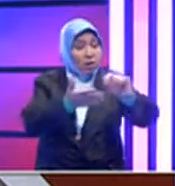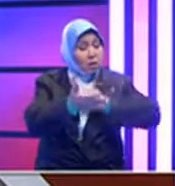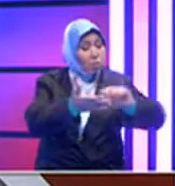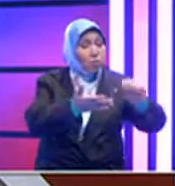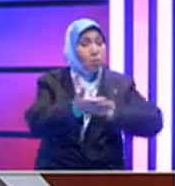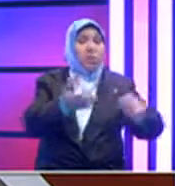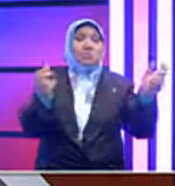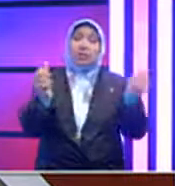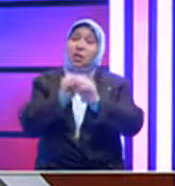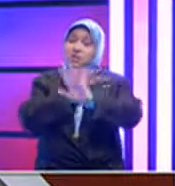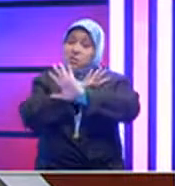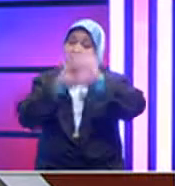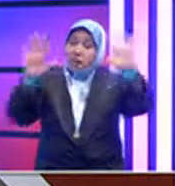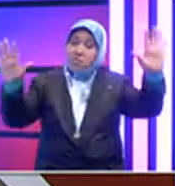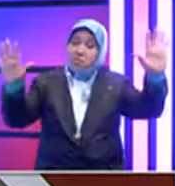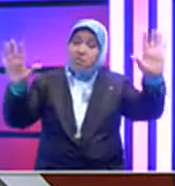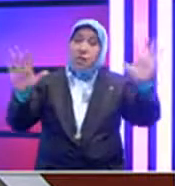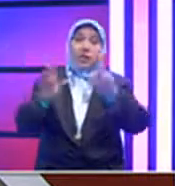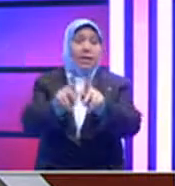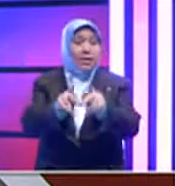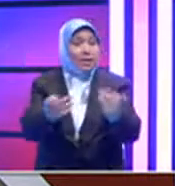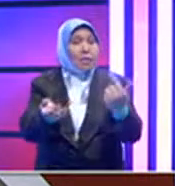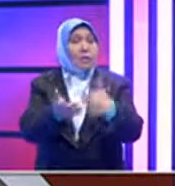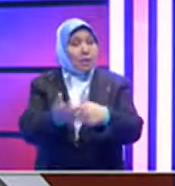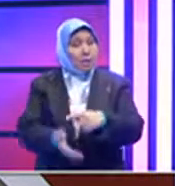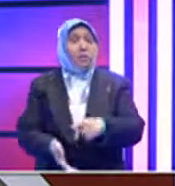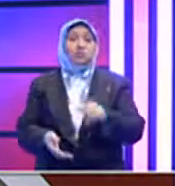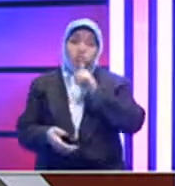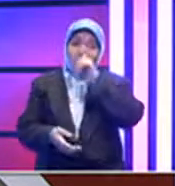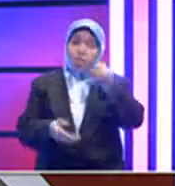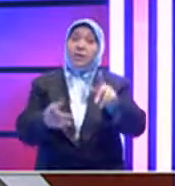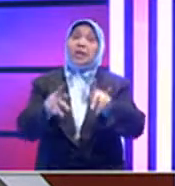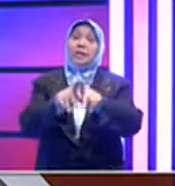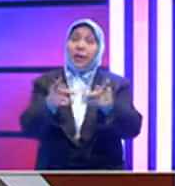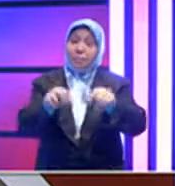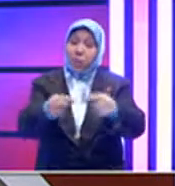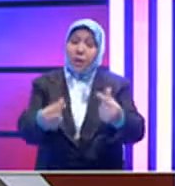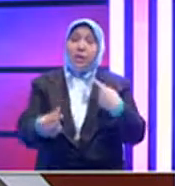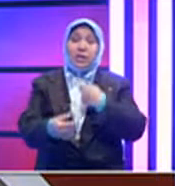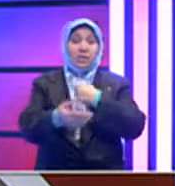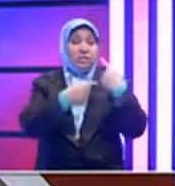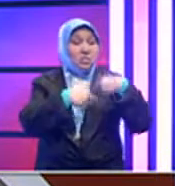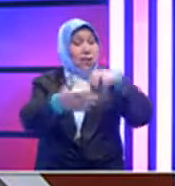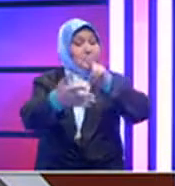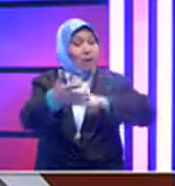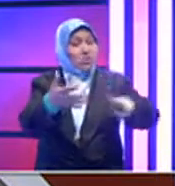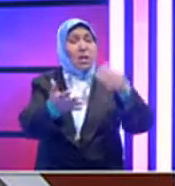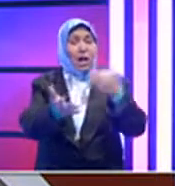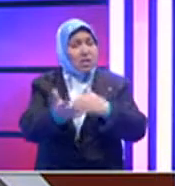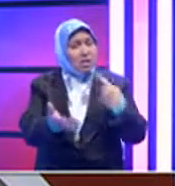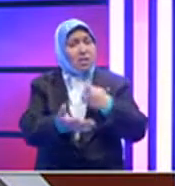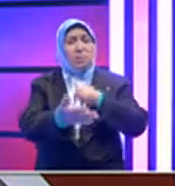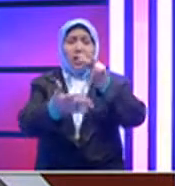tertulis dengan jelas nyata dan kitab ini sudah tentunya kita Alquran yang sedang kita baca jadi makin lagi kita baca